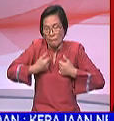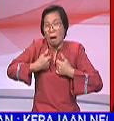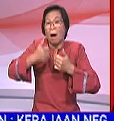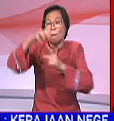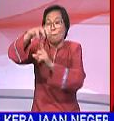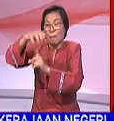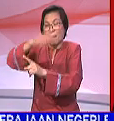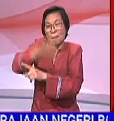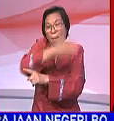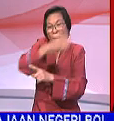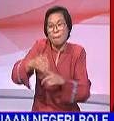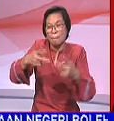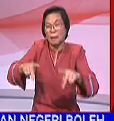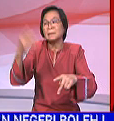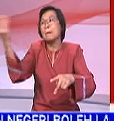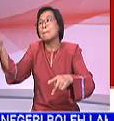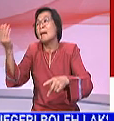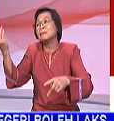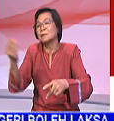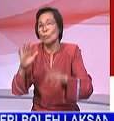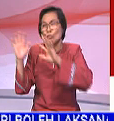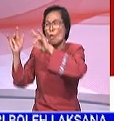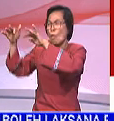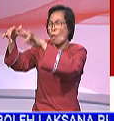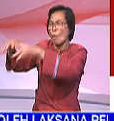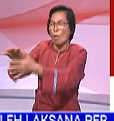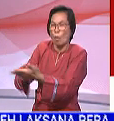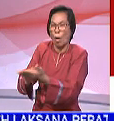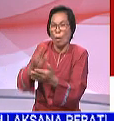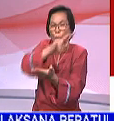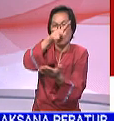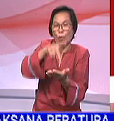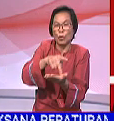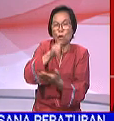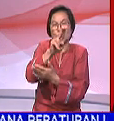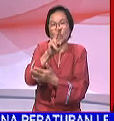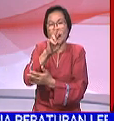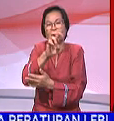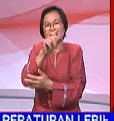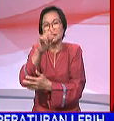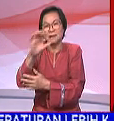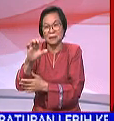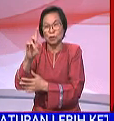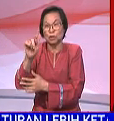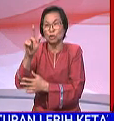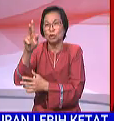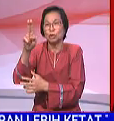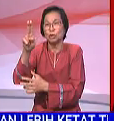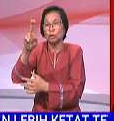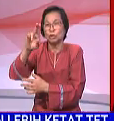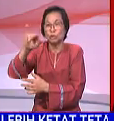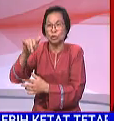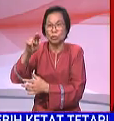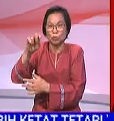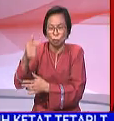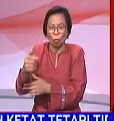juga menyaksikan pasar awam terus menjadi tumpuan ramai. Pusat transformasi luar bandar RT Situnjong menjadi pilihan masyarakat